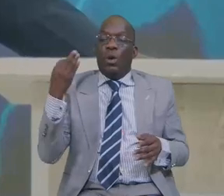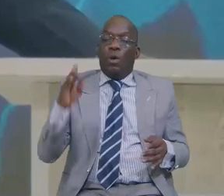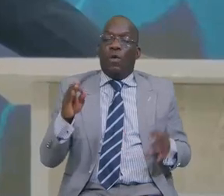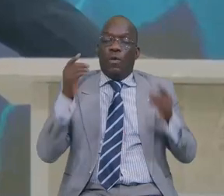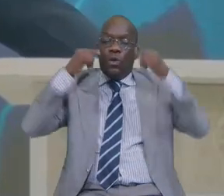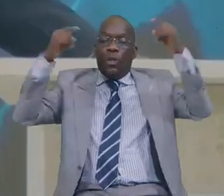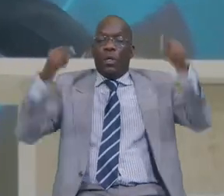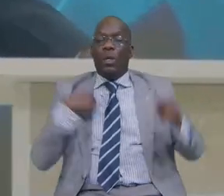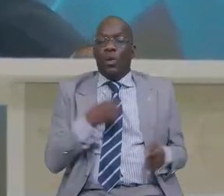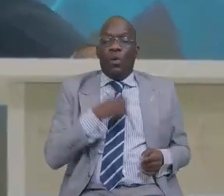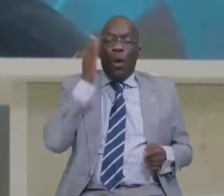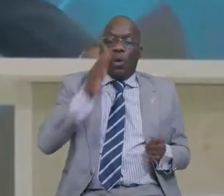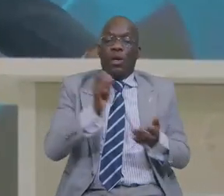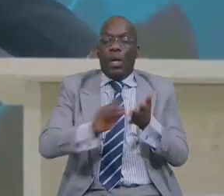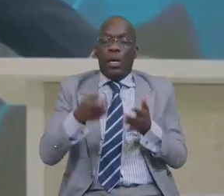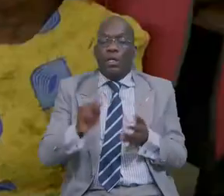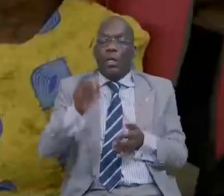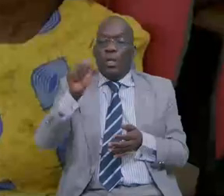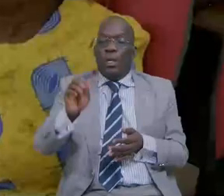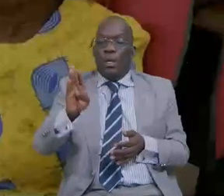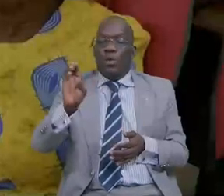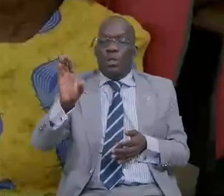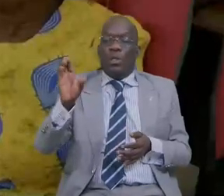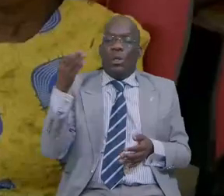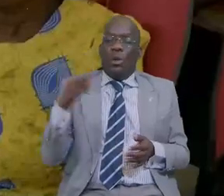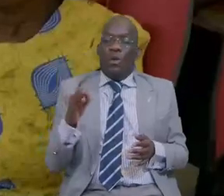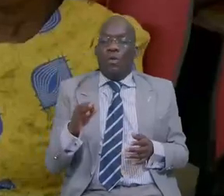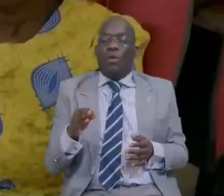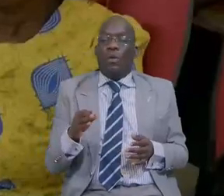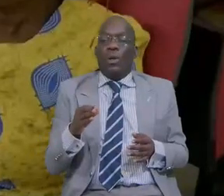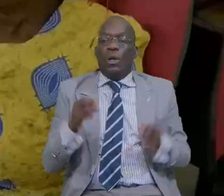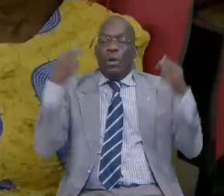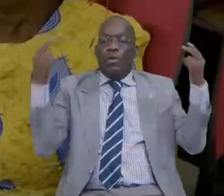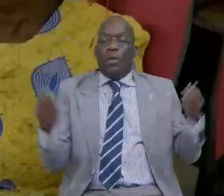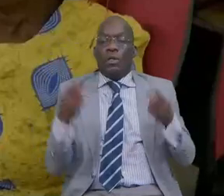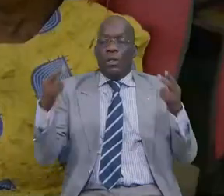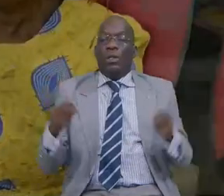Nous avons commencé à écrire l'alphabet de la victoire et du triomphe.